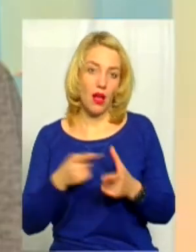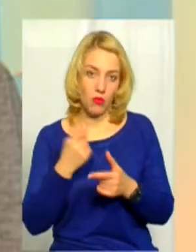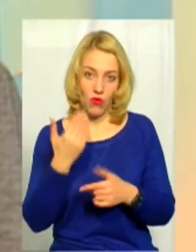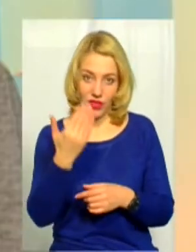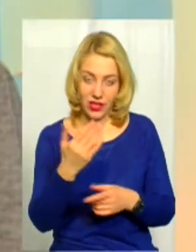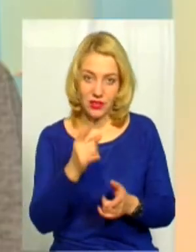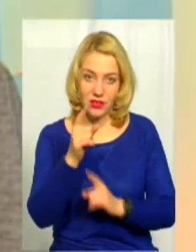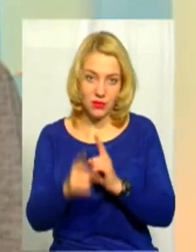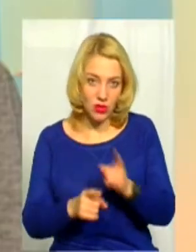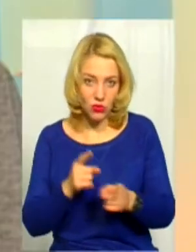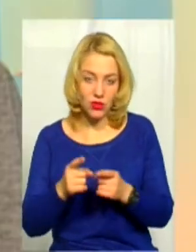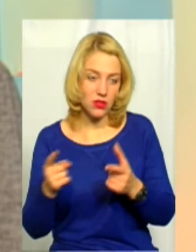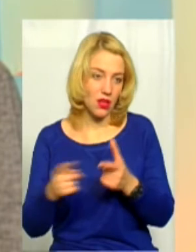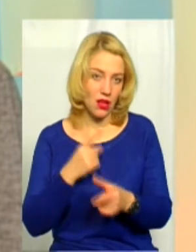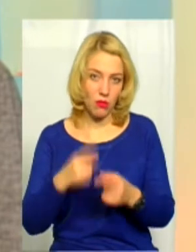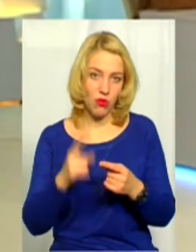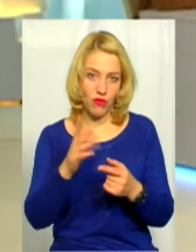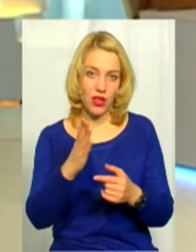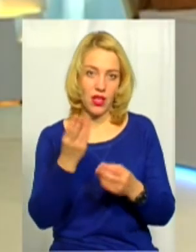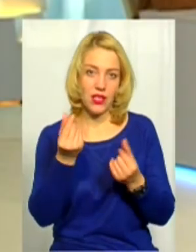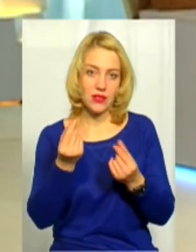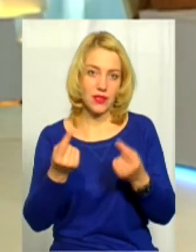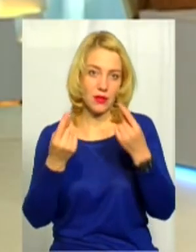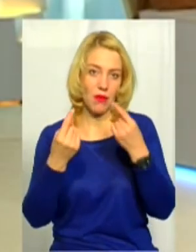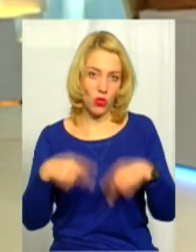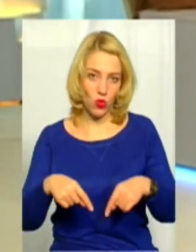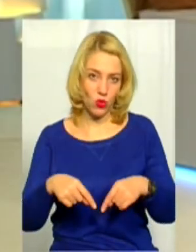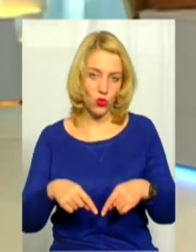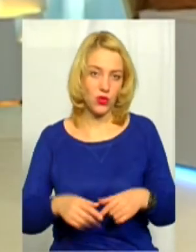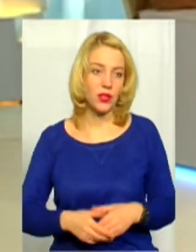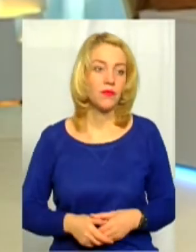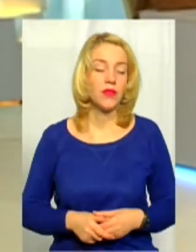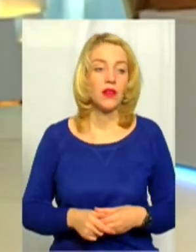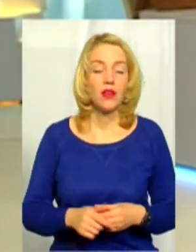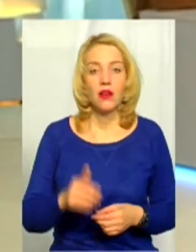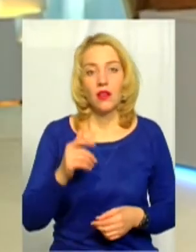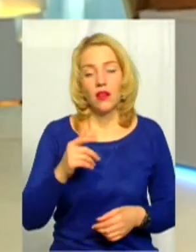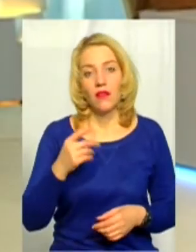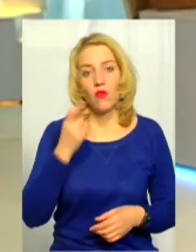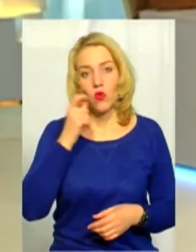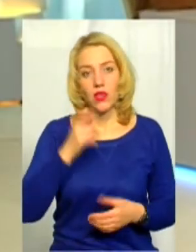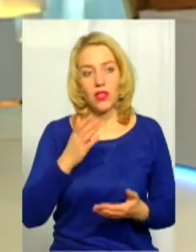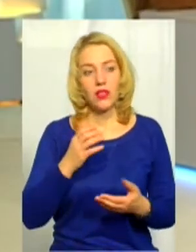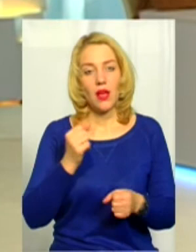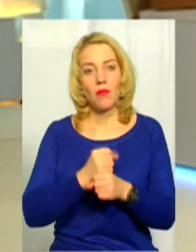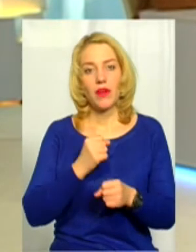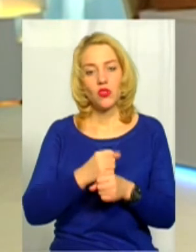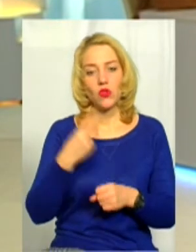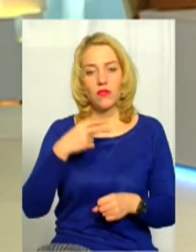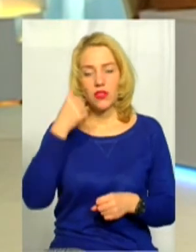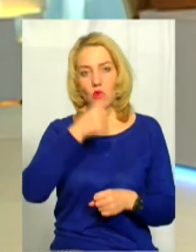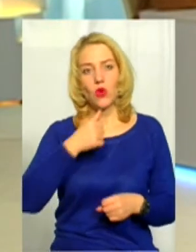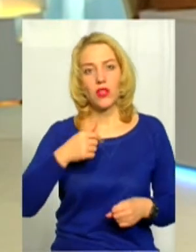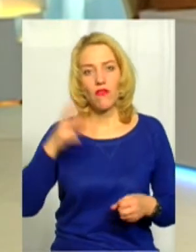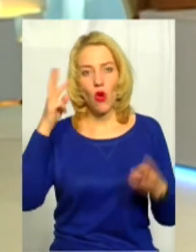змінюєтеся, або ви, на жаль, збанкрутуєте. Ось в Україні вже 20 років працює модельєр із Франції.